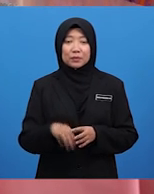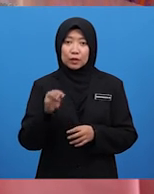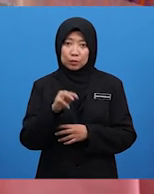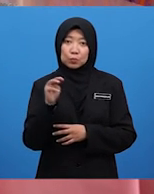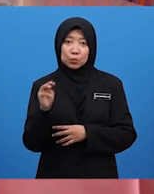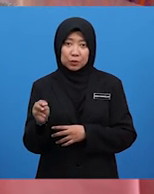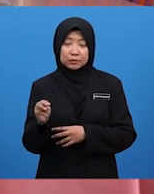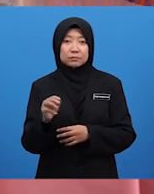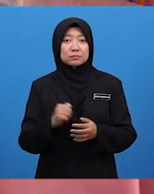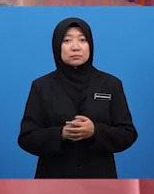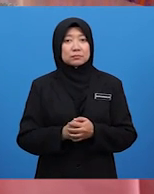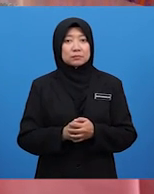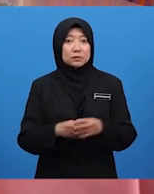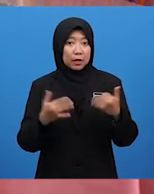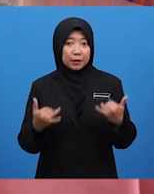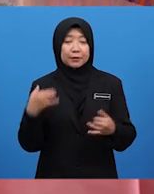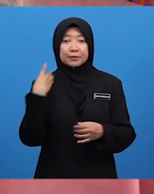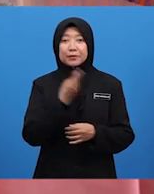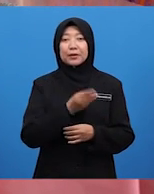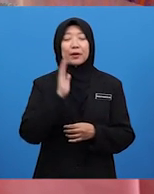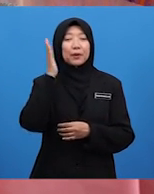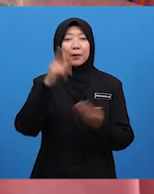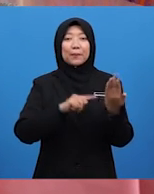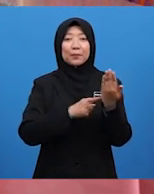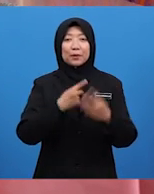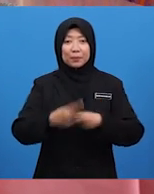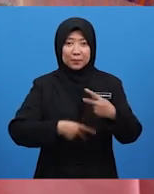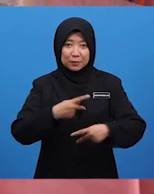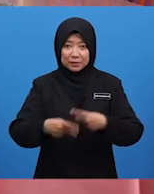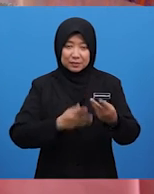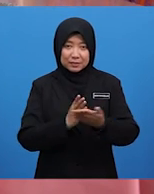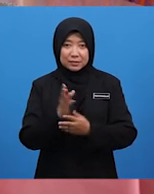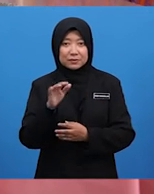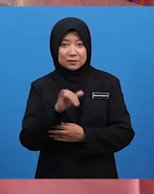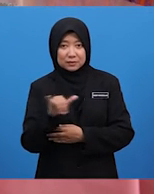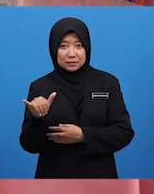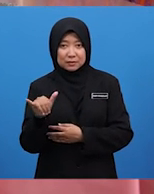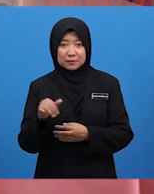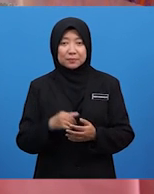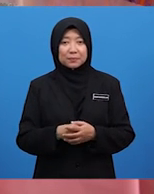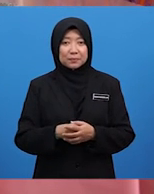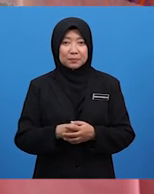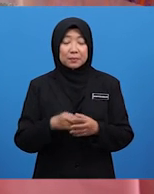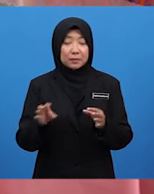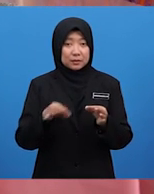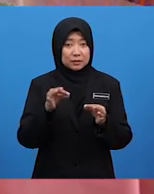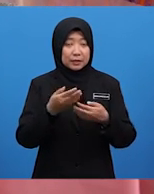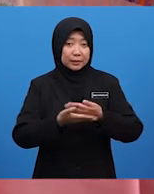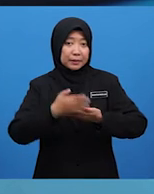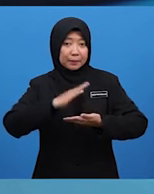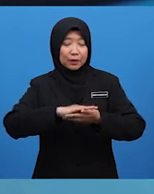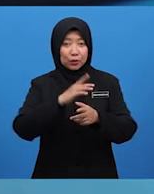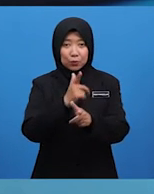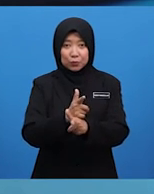Murid-murid, sekarang kita akan mula pula proses seterusnya iaitu menjahit kelepek